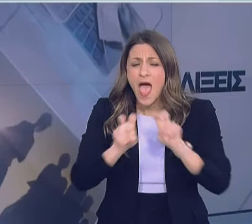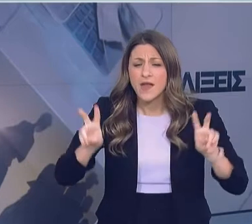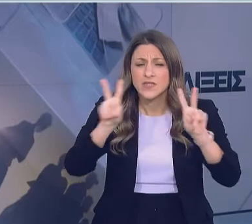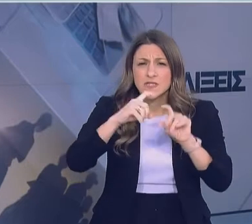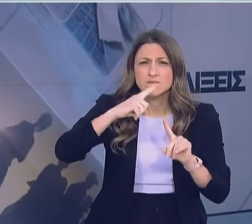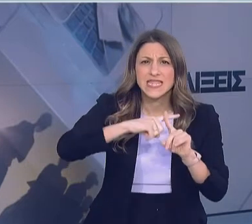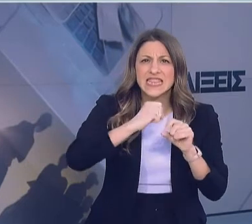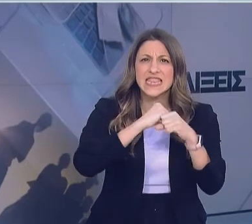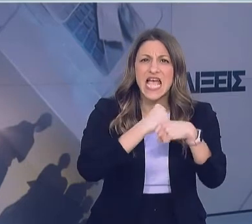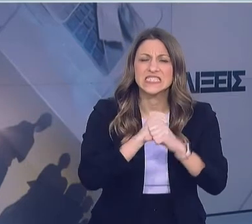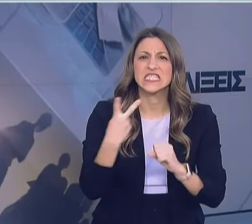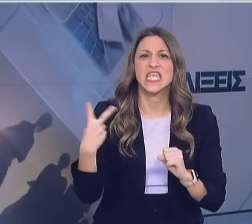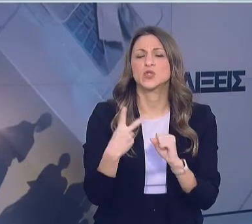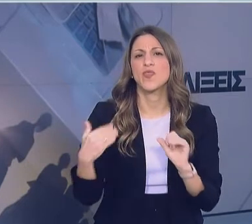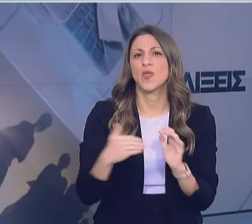σήμερα